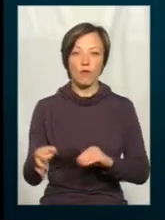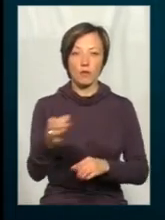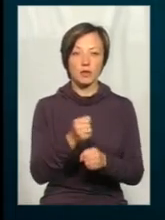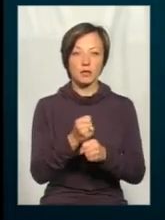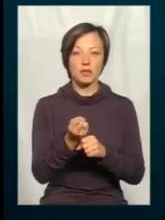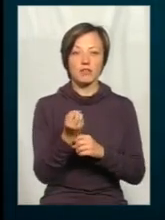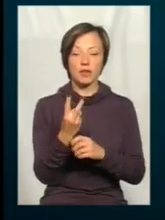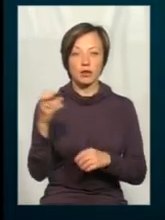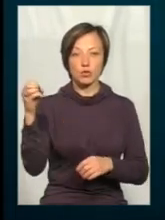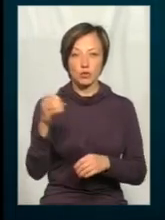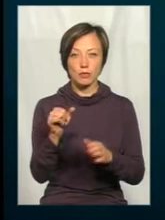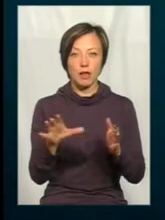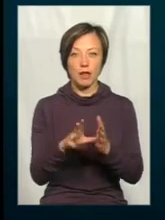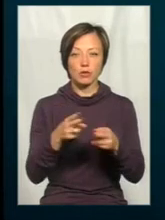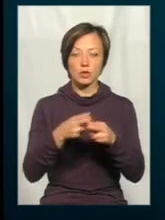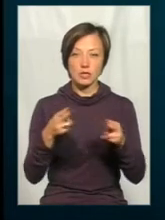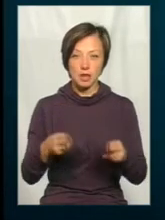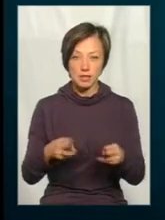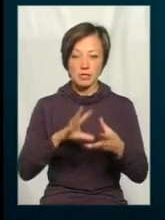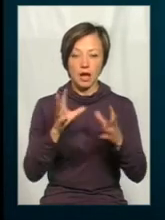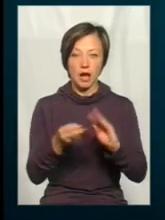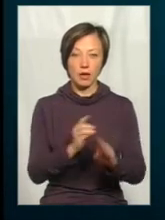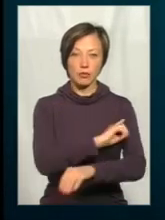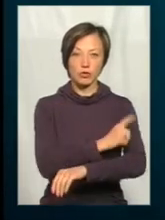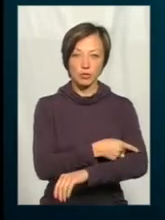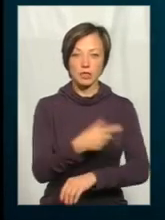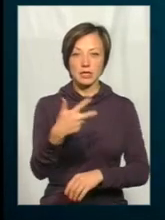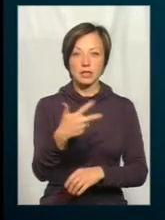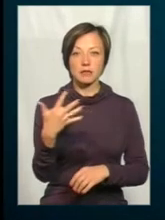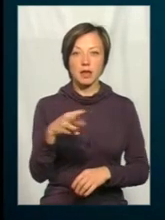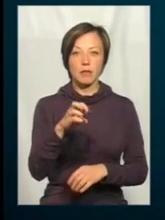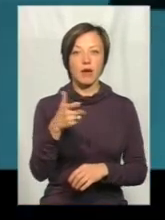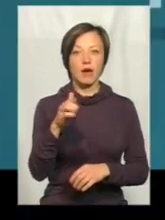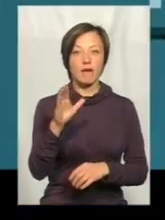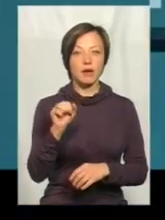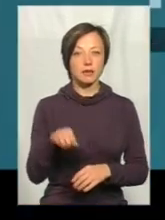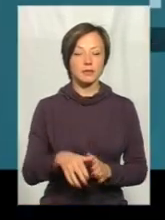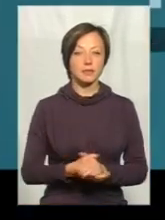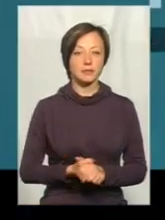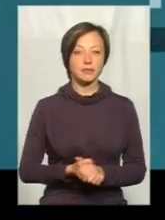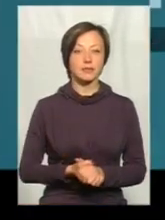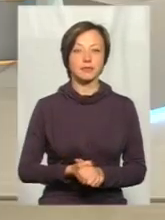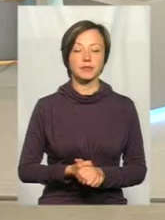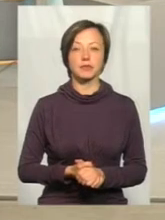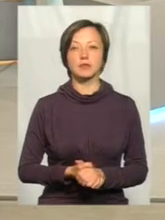працює 12 сонячних електростанцій. Їх загальна потужність – 35 МВт.